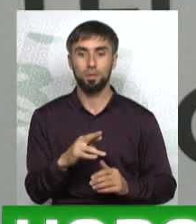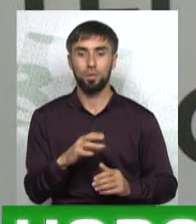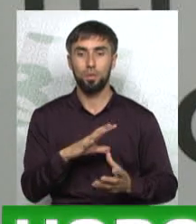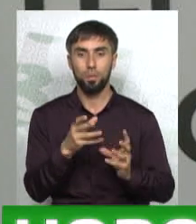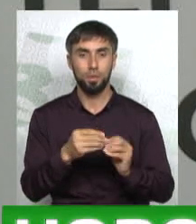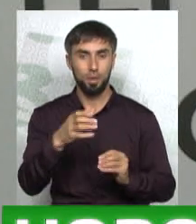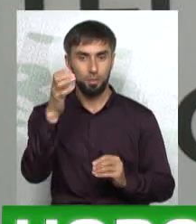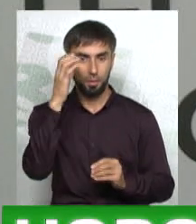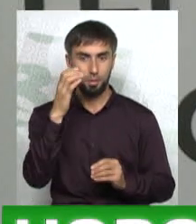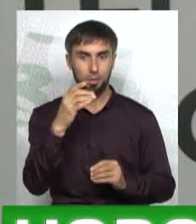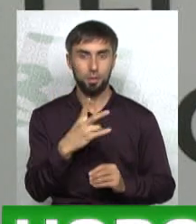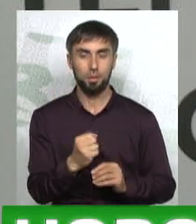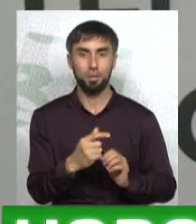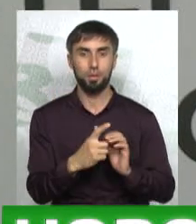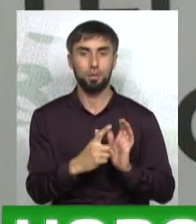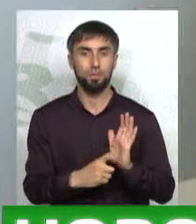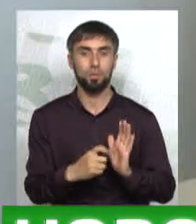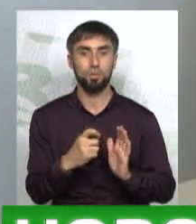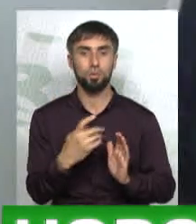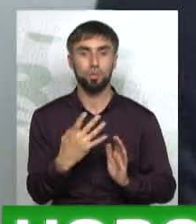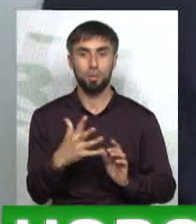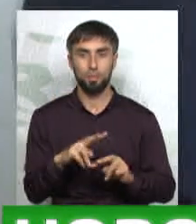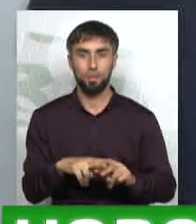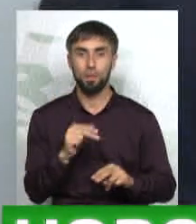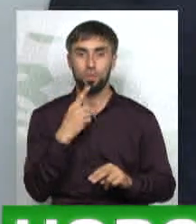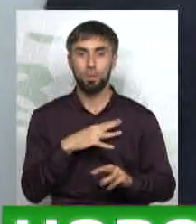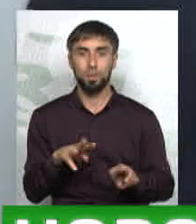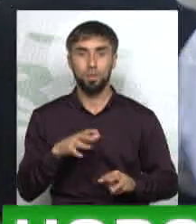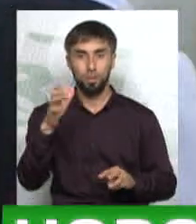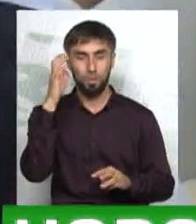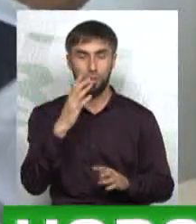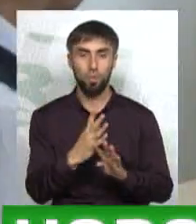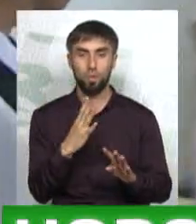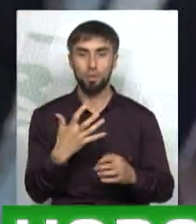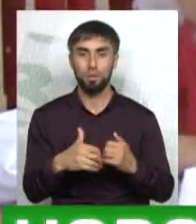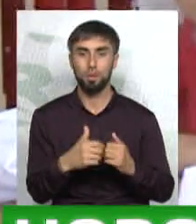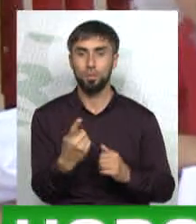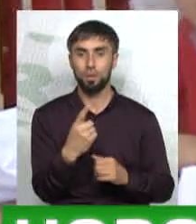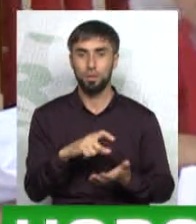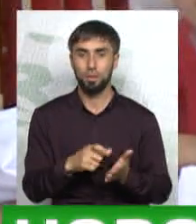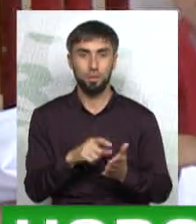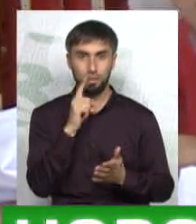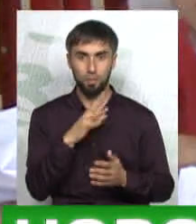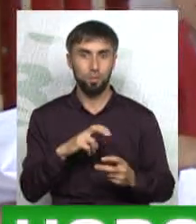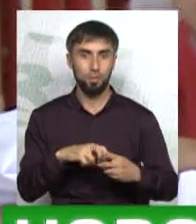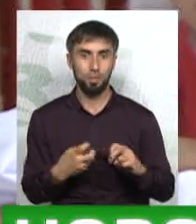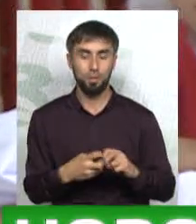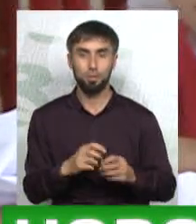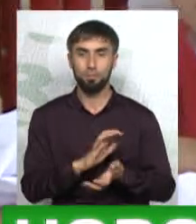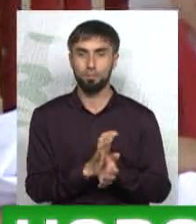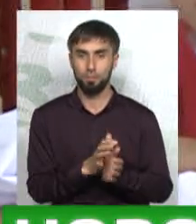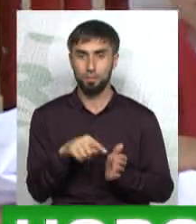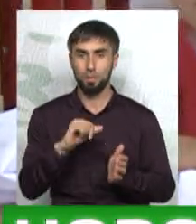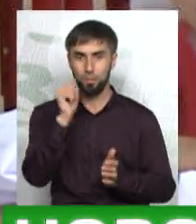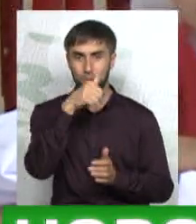общеобразовательной организации на 745 мест. Как отметили в Минобре, очередей среди первоклассников не будет. Проблему с загруженностью в